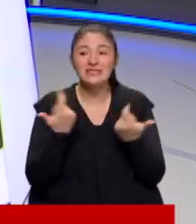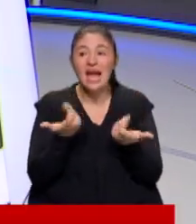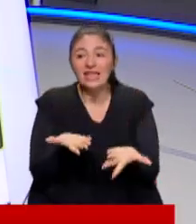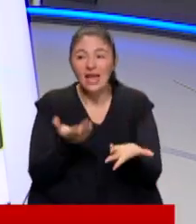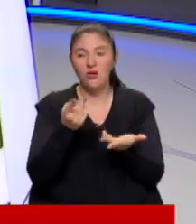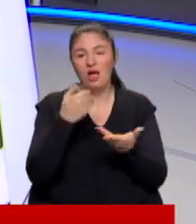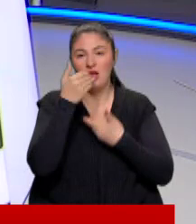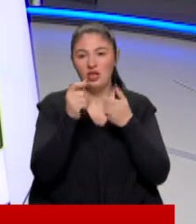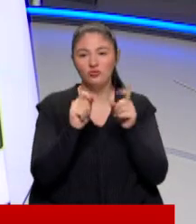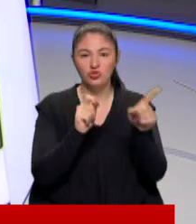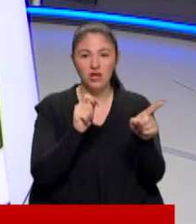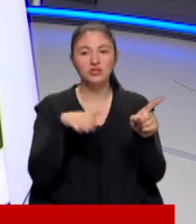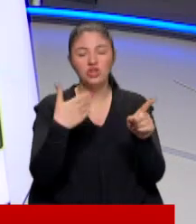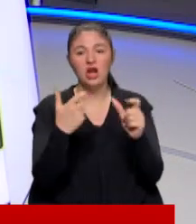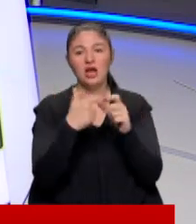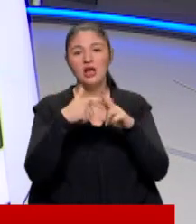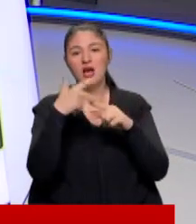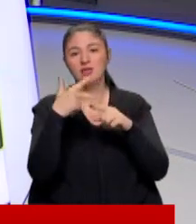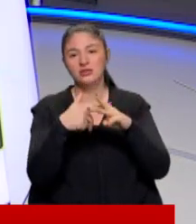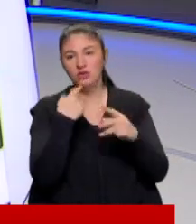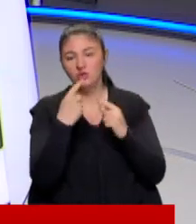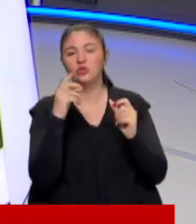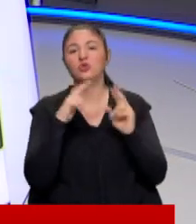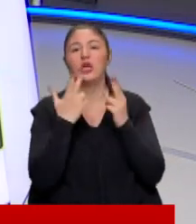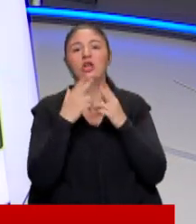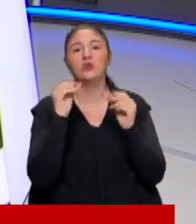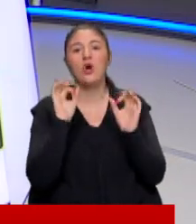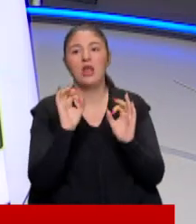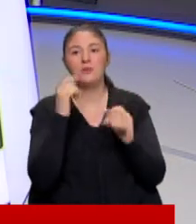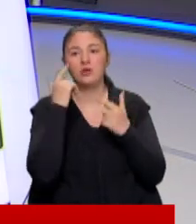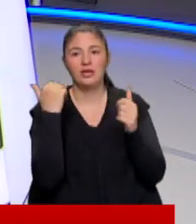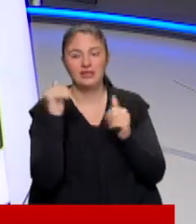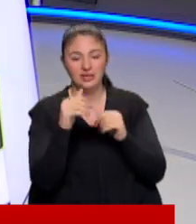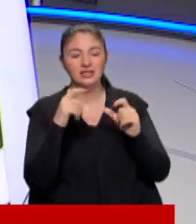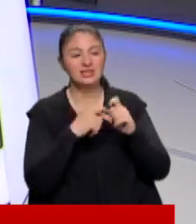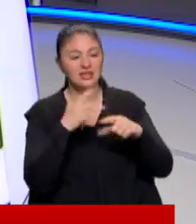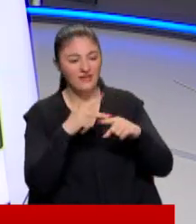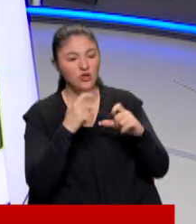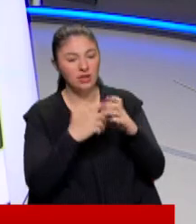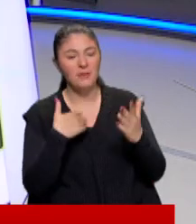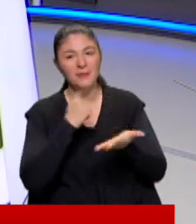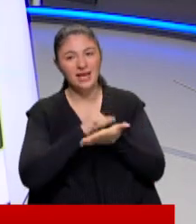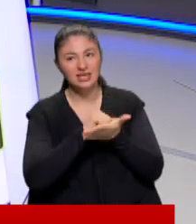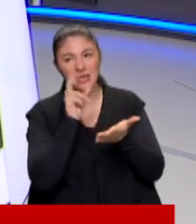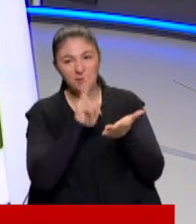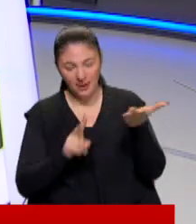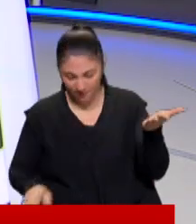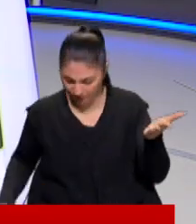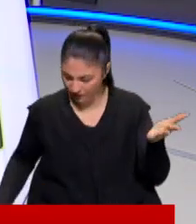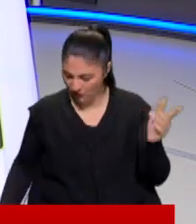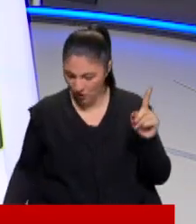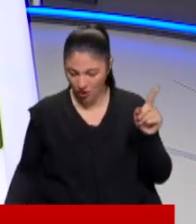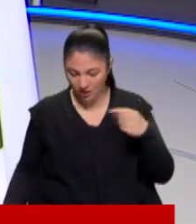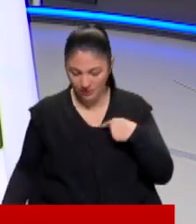neredeyiz onu anlatacak. Sonra Gazze'yi konuşacağız. Dünyadan çarpıcı görüntüler getirdiğini. Zafer günaydın. Ben bir gazetelere bakayım.